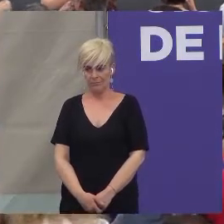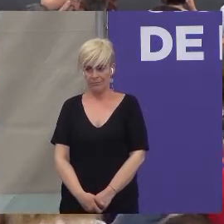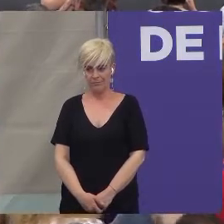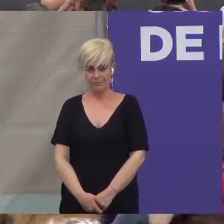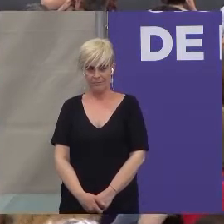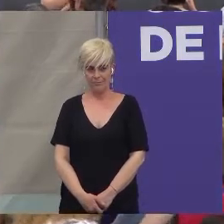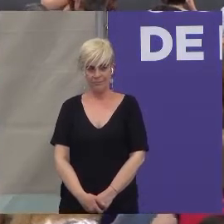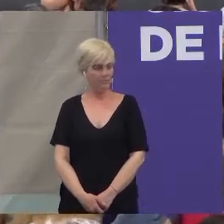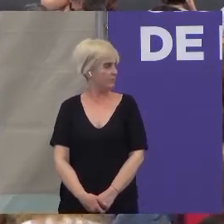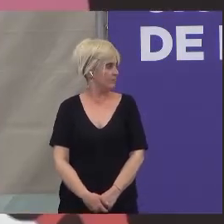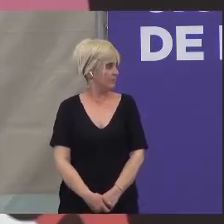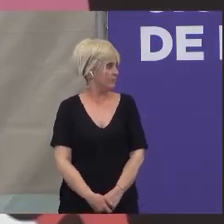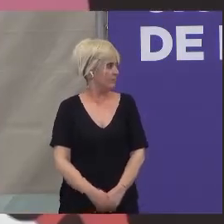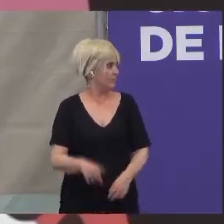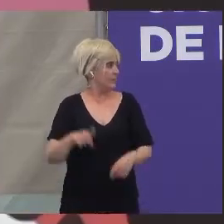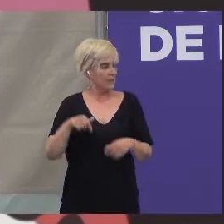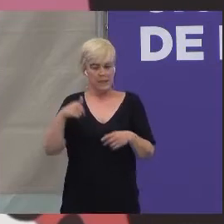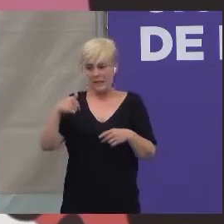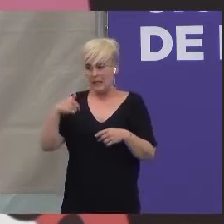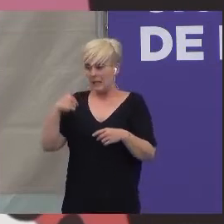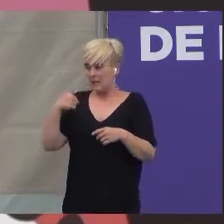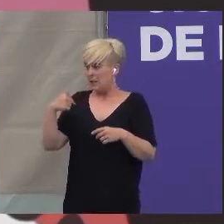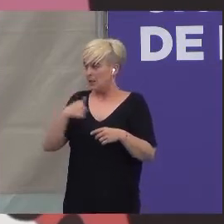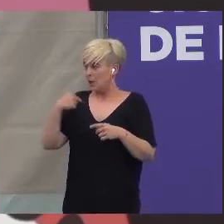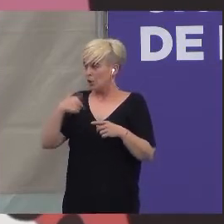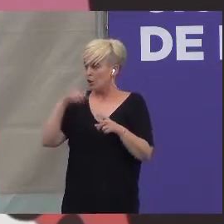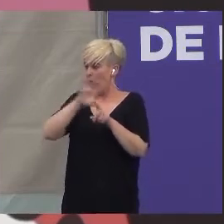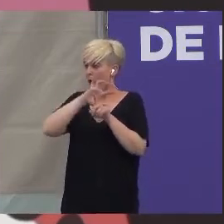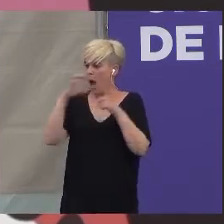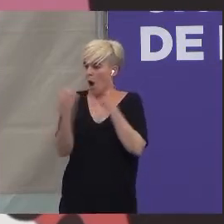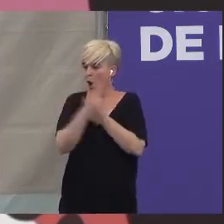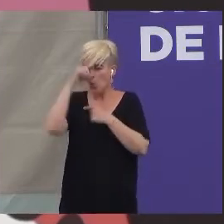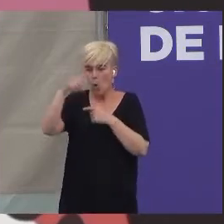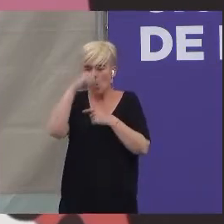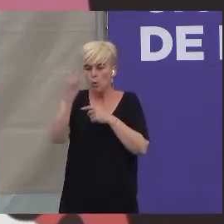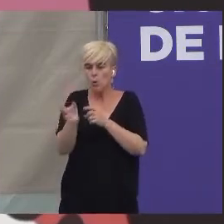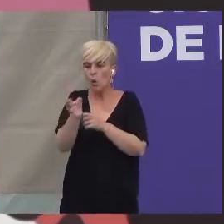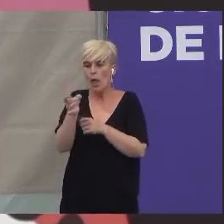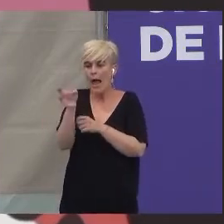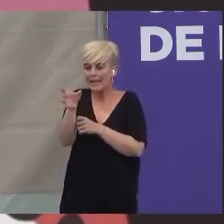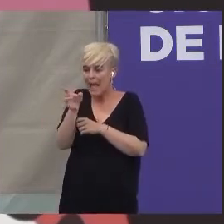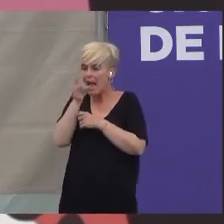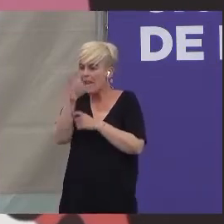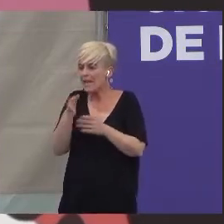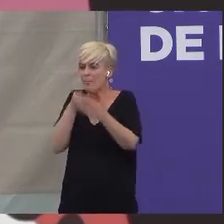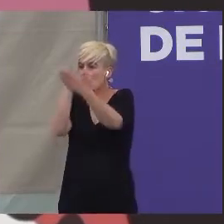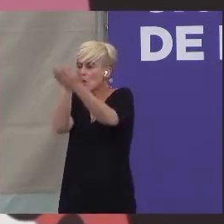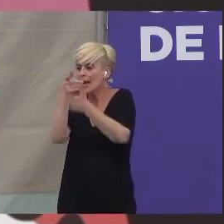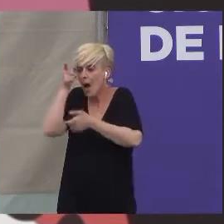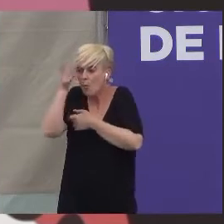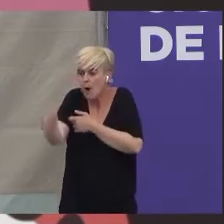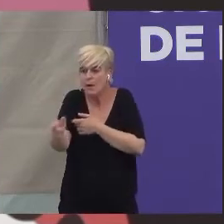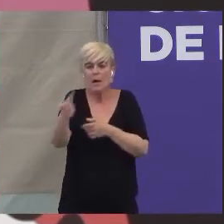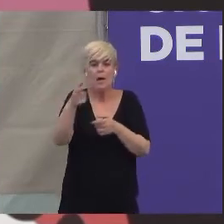Estem instal·lades en una cultura massa urbana. El Telegram no arriba als pobles. Hem de